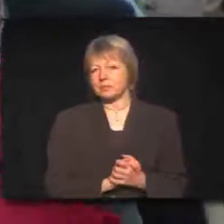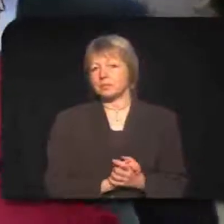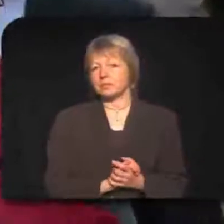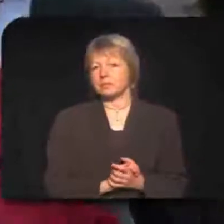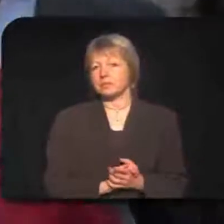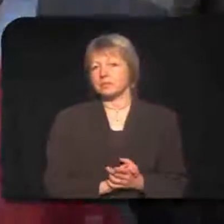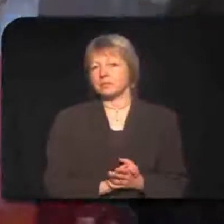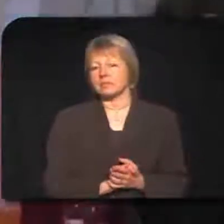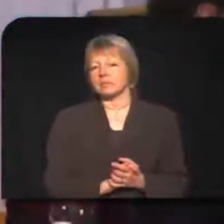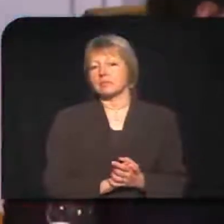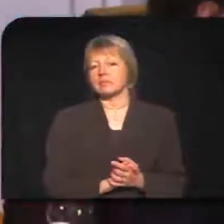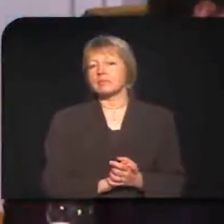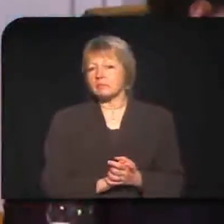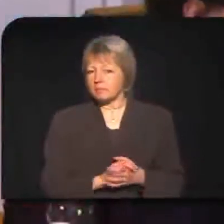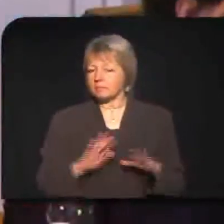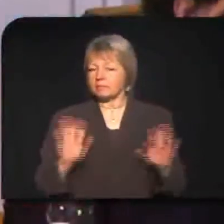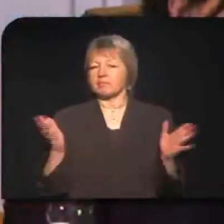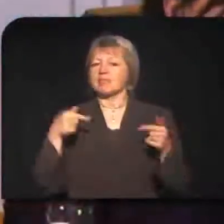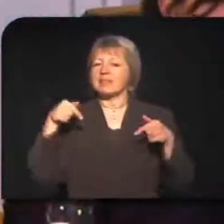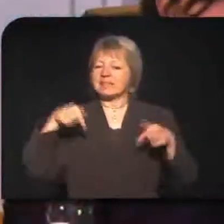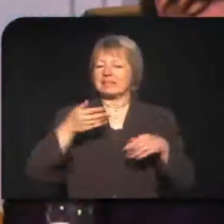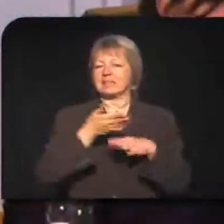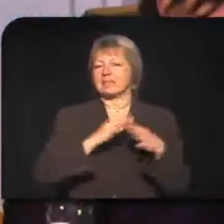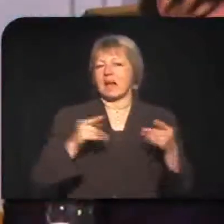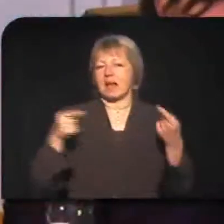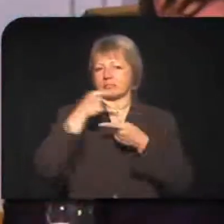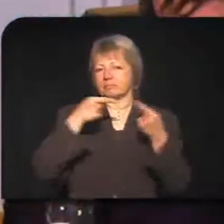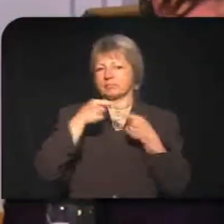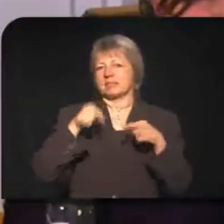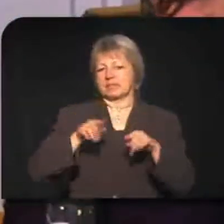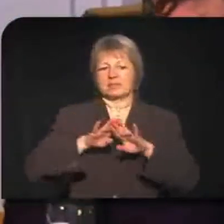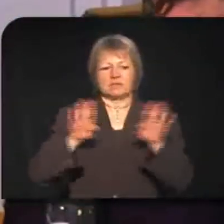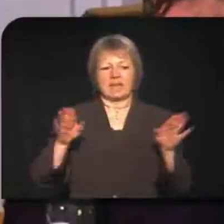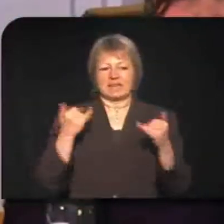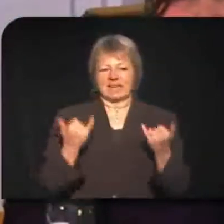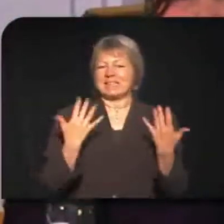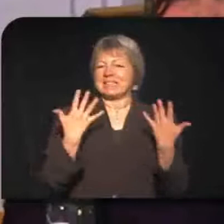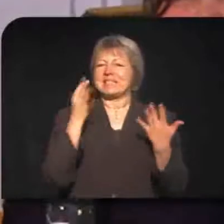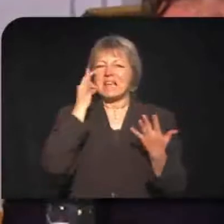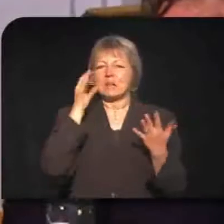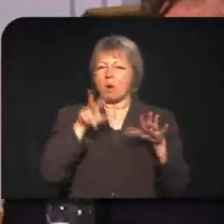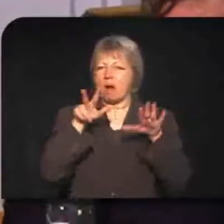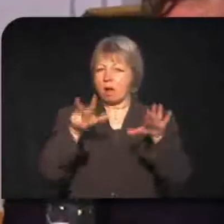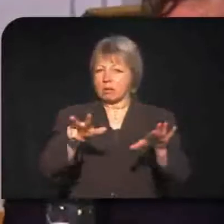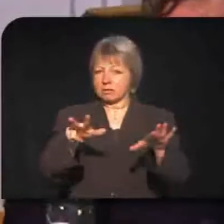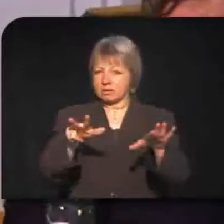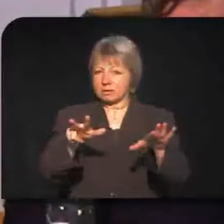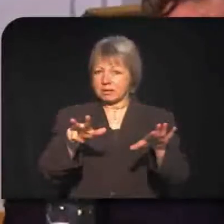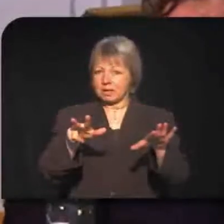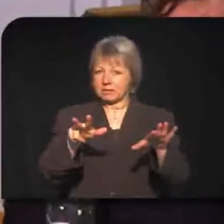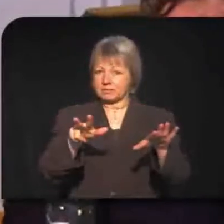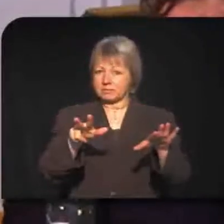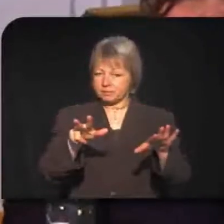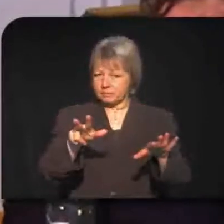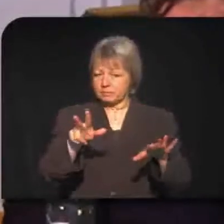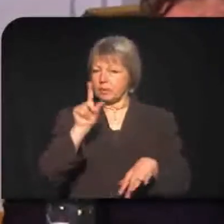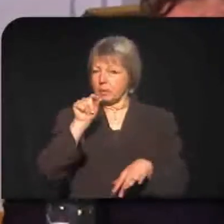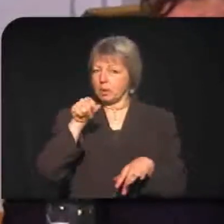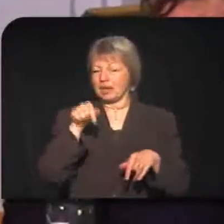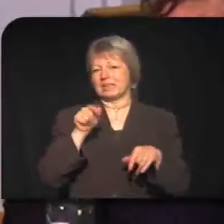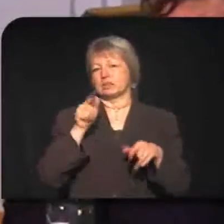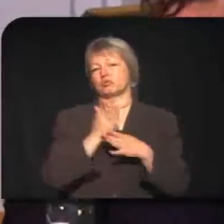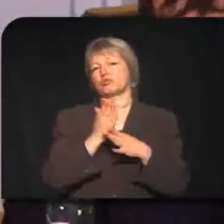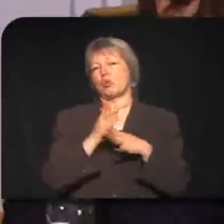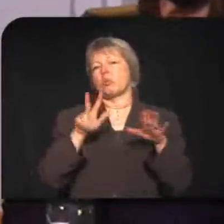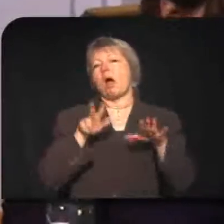so diese Teil der Debatte ist zu Ende es ist 10 Uhr 18 das heißt wir sind im Augenblick 18 Minuten